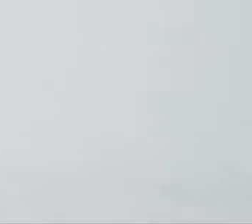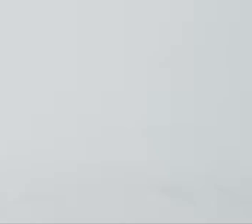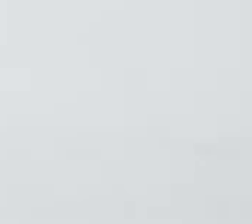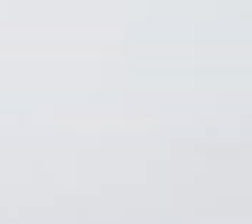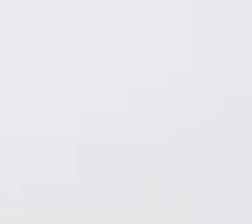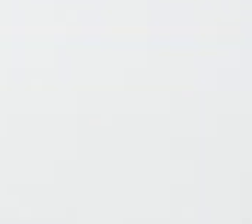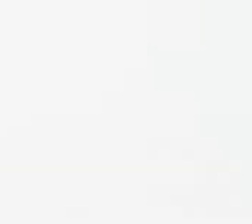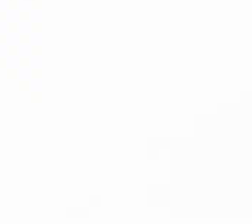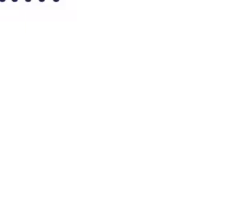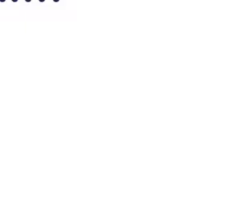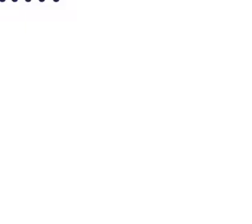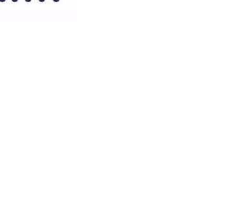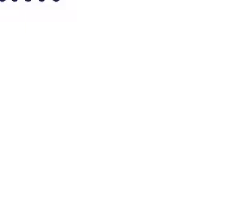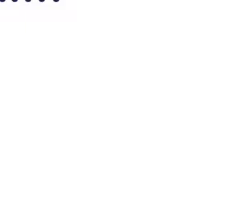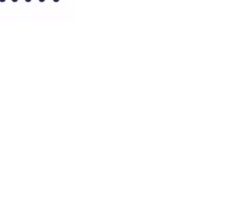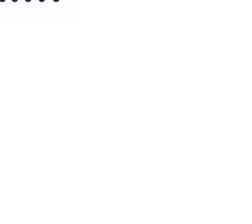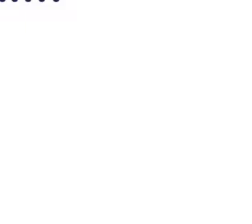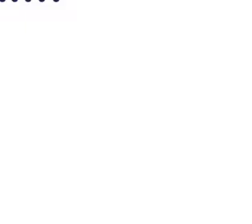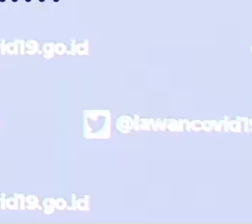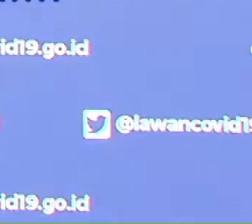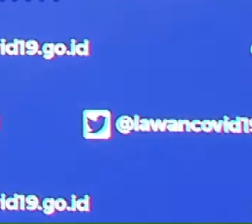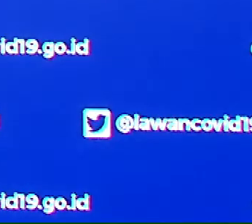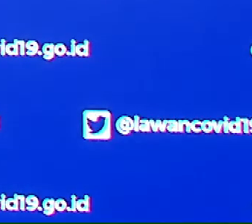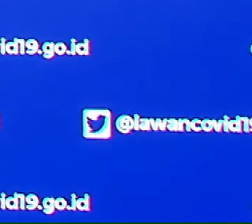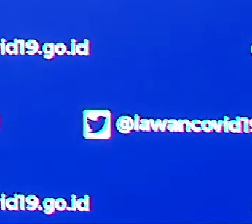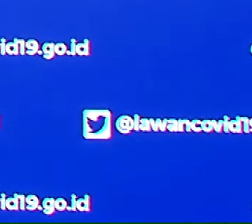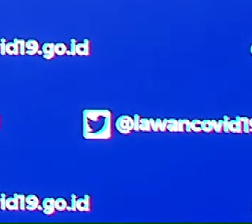kau MP3